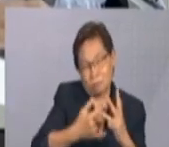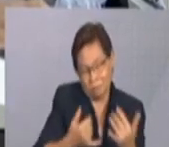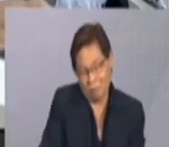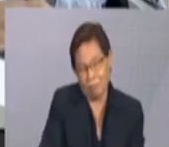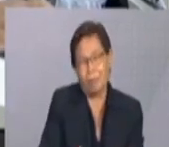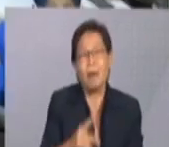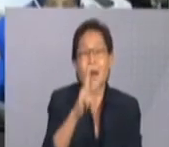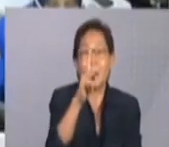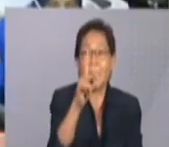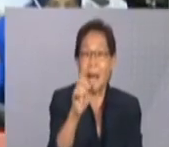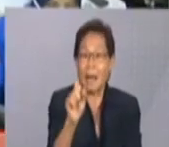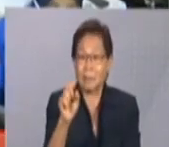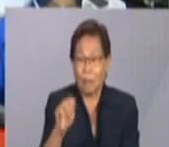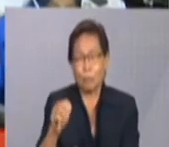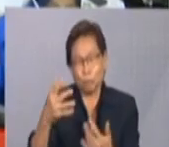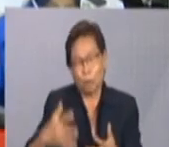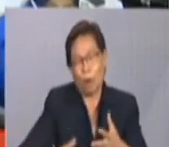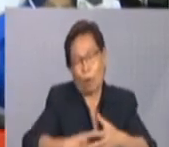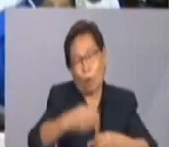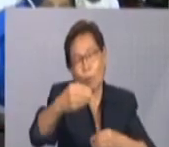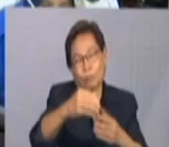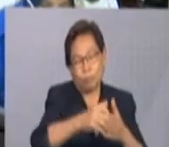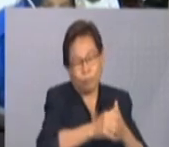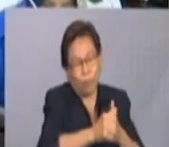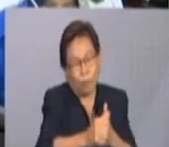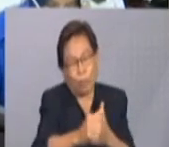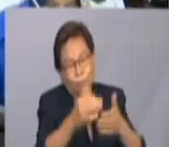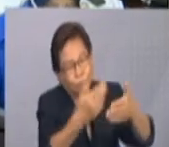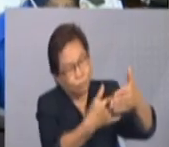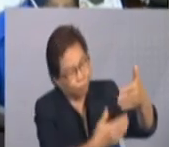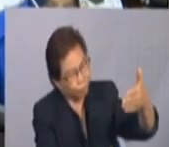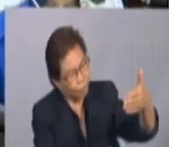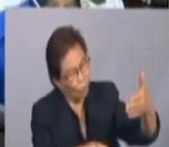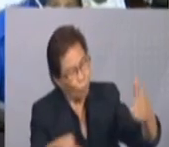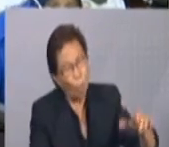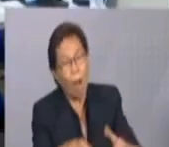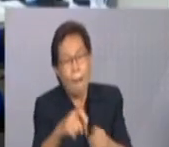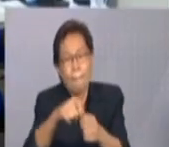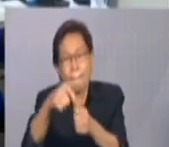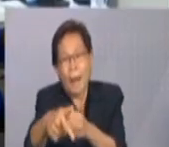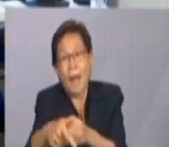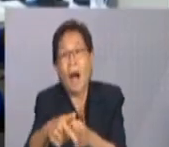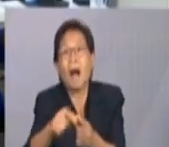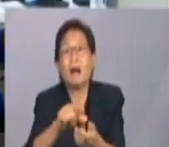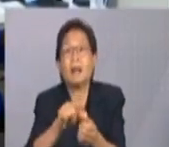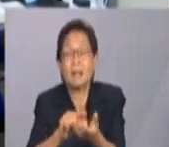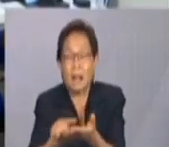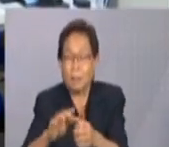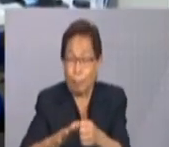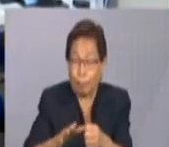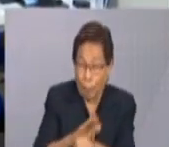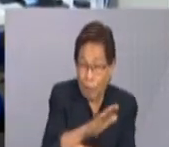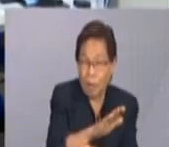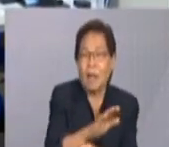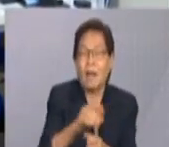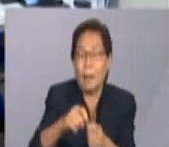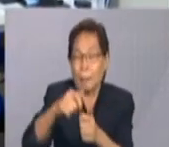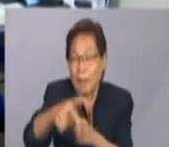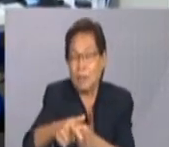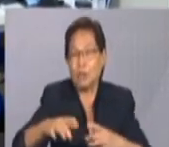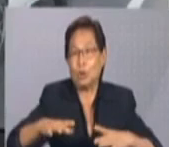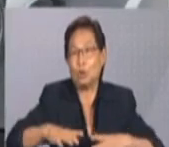Kementerian sumber manusia telah mengeluarkan panduan pelaksanaan bayaran gaji penuh barang gaji cuti sakit